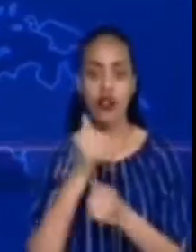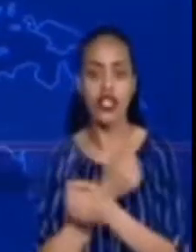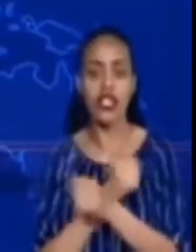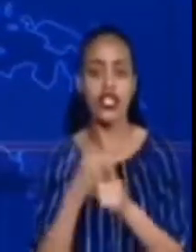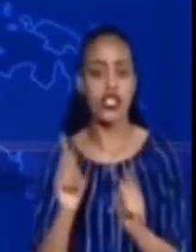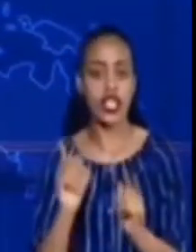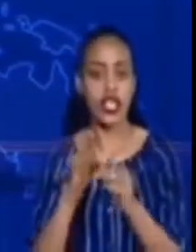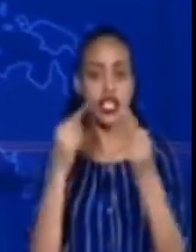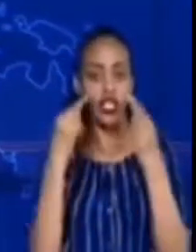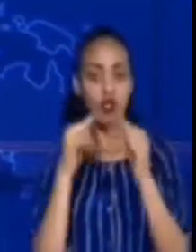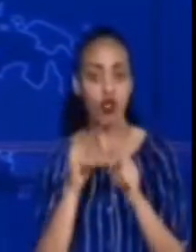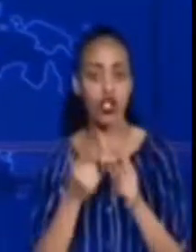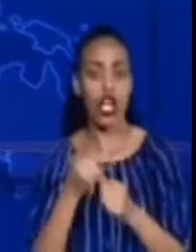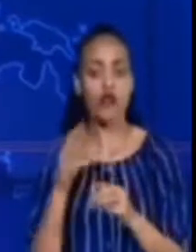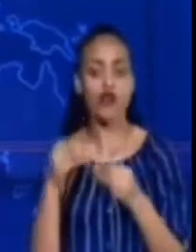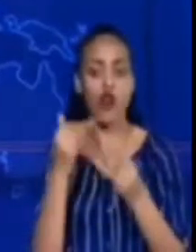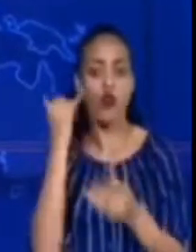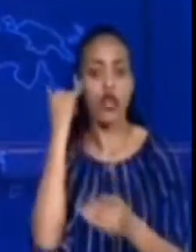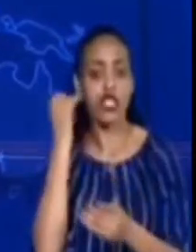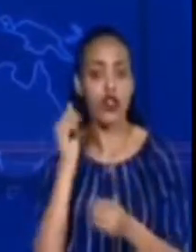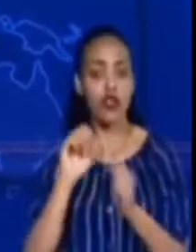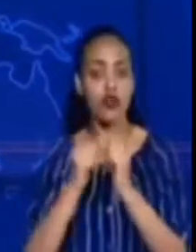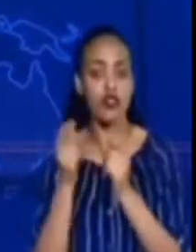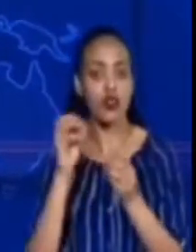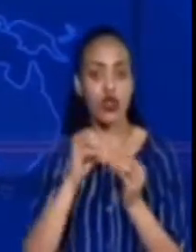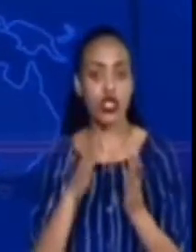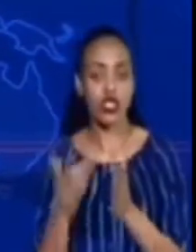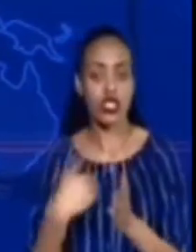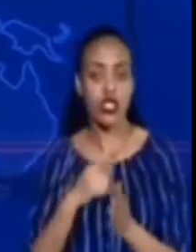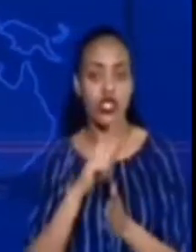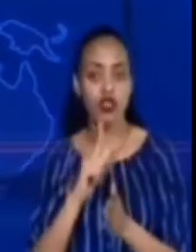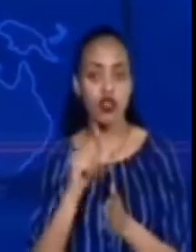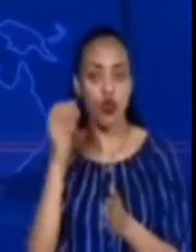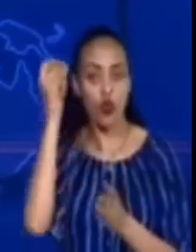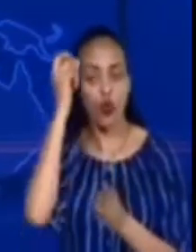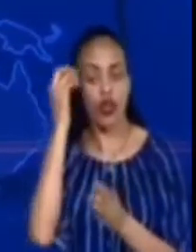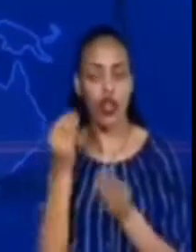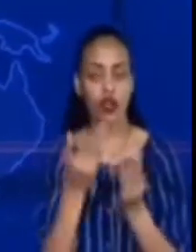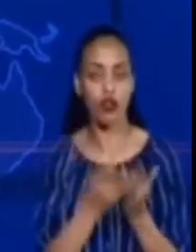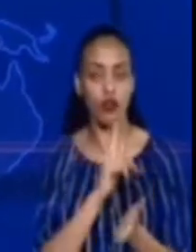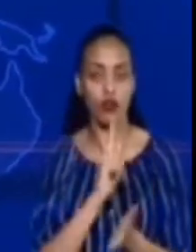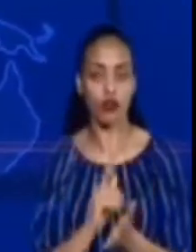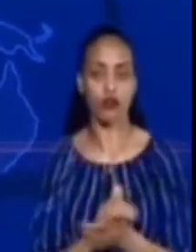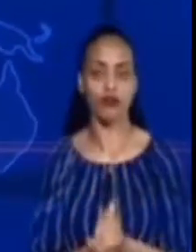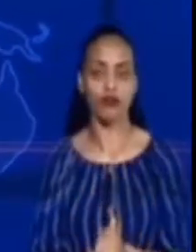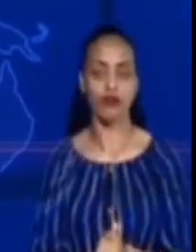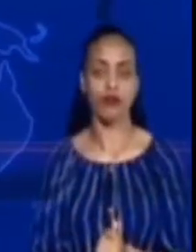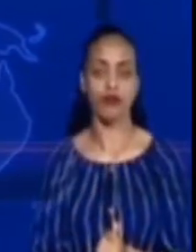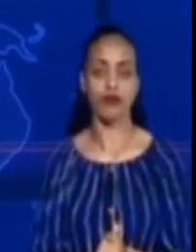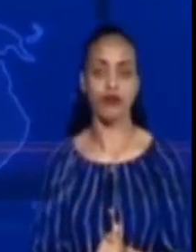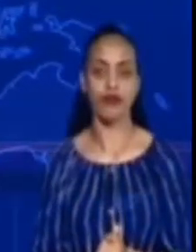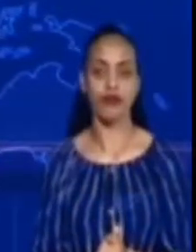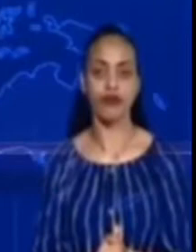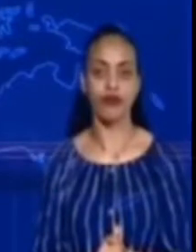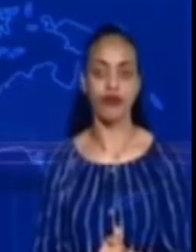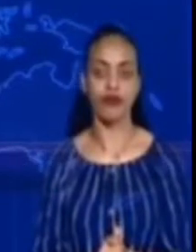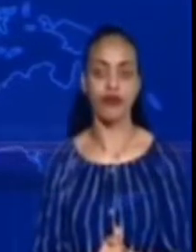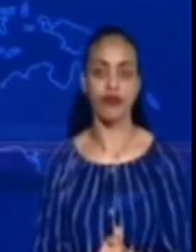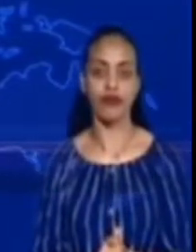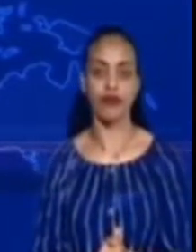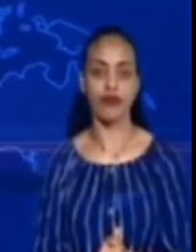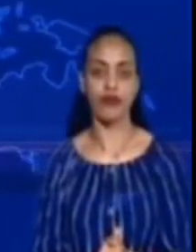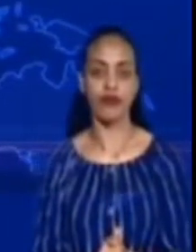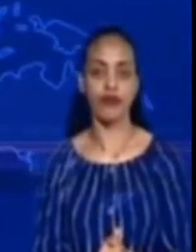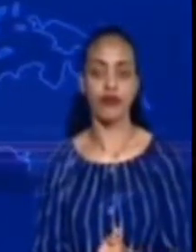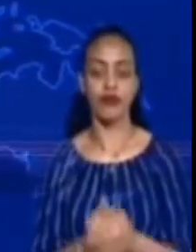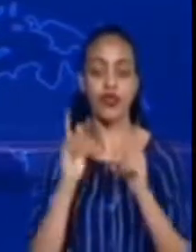መሰለኝ ትክክል እየሆነ አይደለም አንጎሎ ምርመራ ያስፈልጋል መታደስ አለቦት ታድሶ ያስፈልጎታል እርሶ